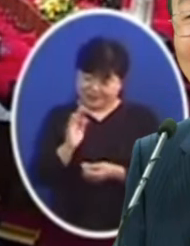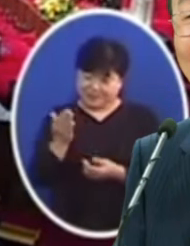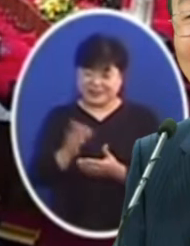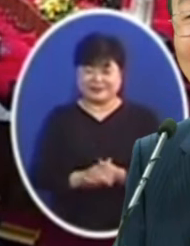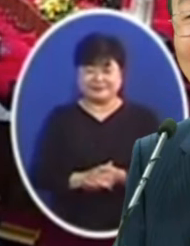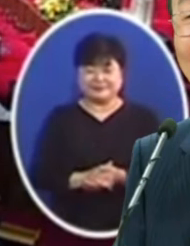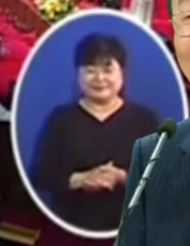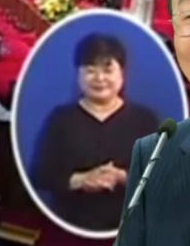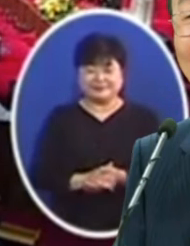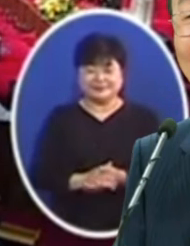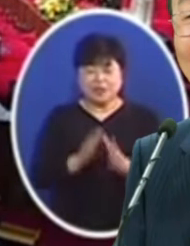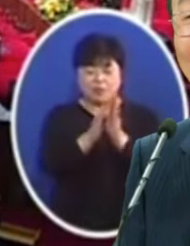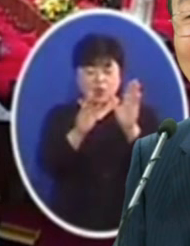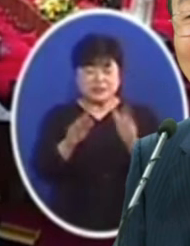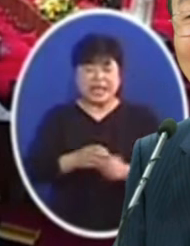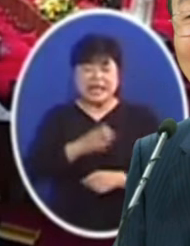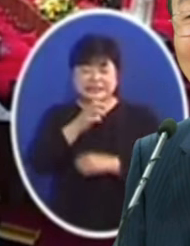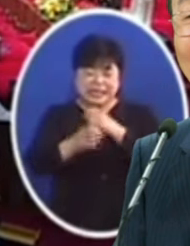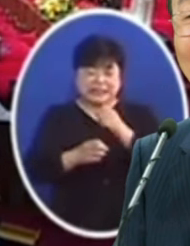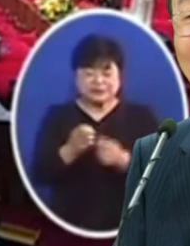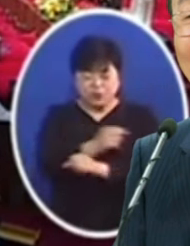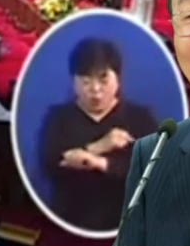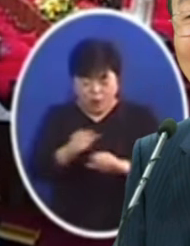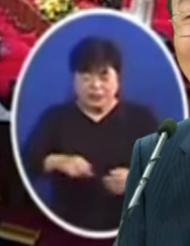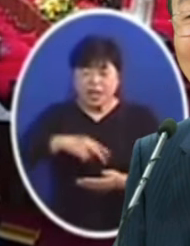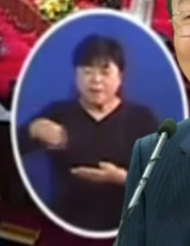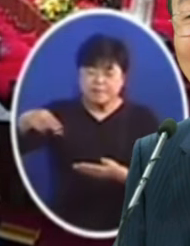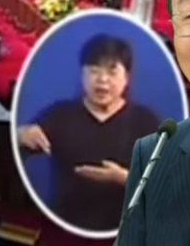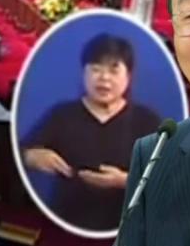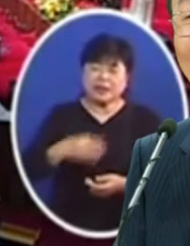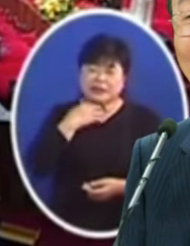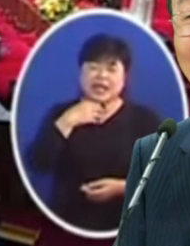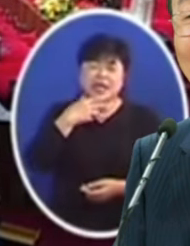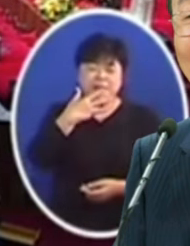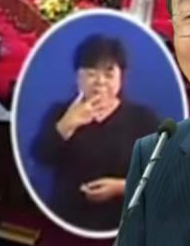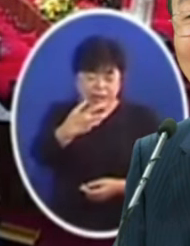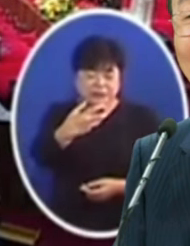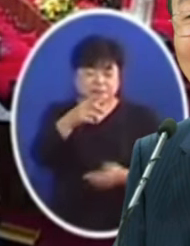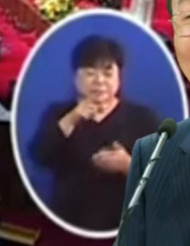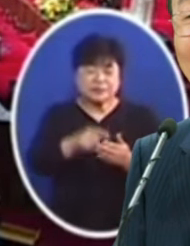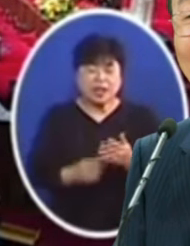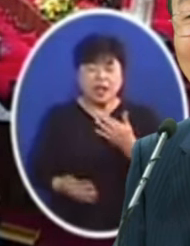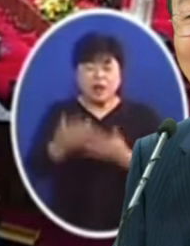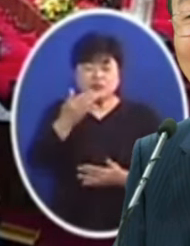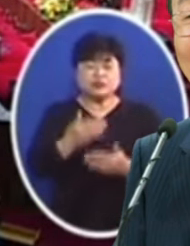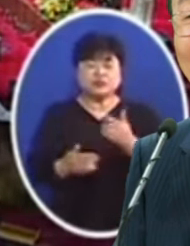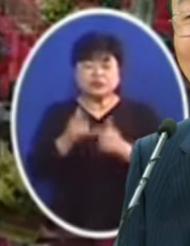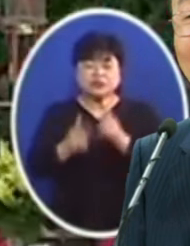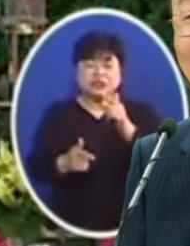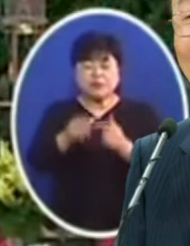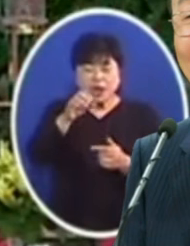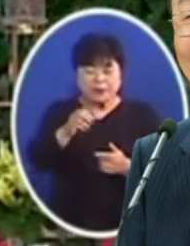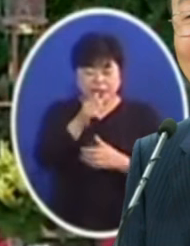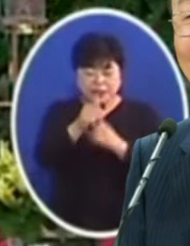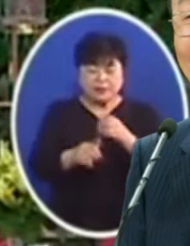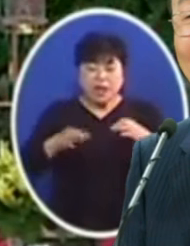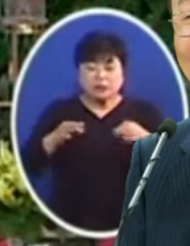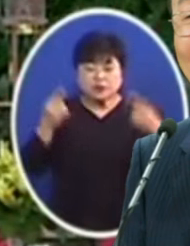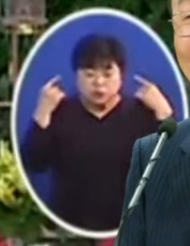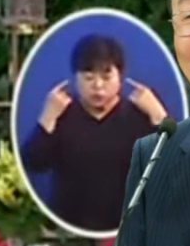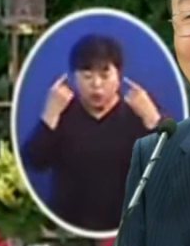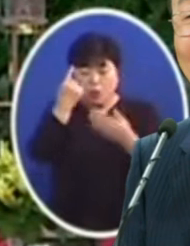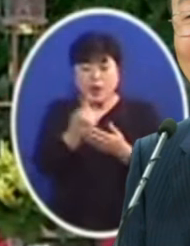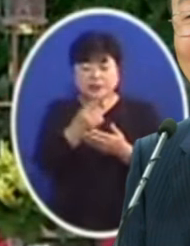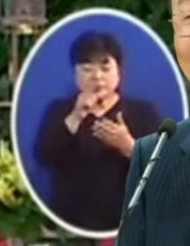것입니다. 모세도 40년 광야에서 방황하다가 80에 불붙는 가시는 굴 앞에서 하나님의 음성을 듣고 나올